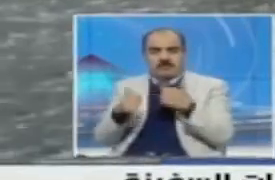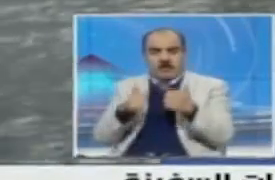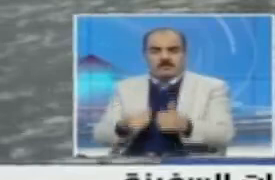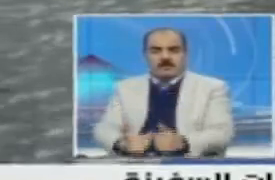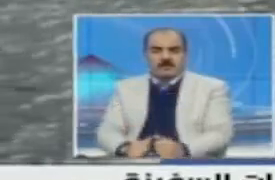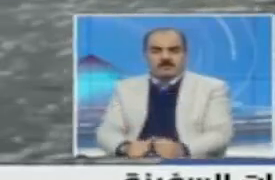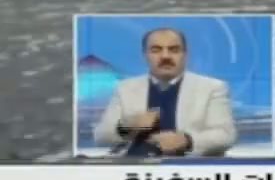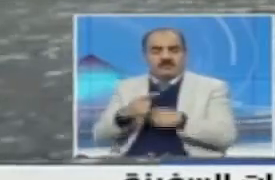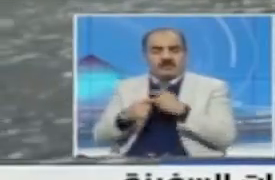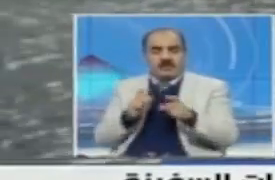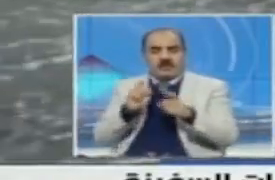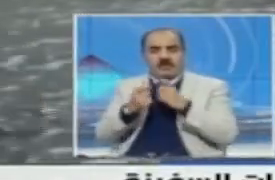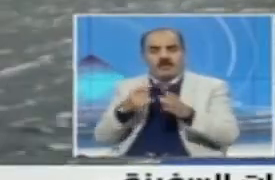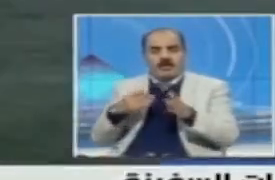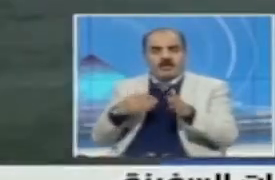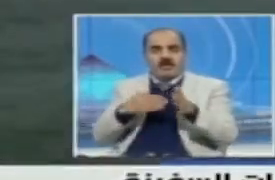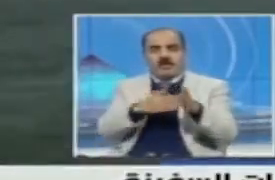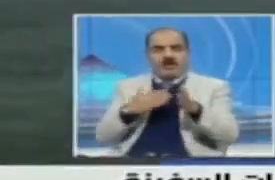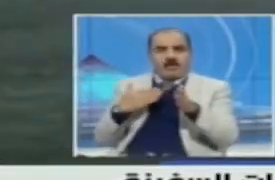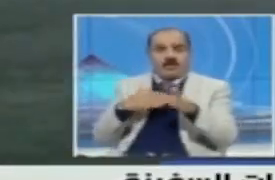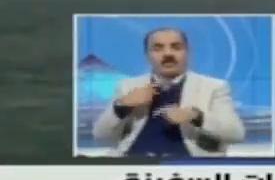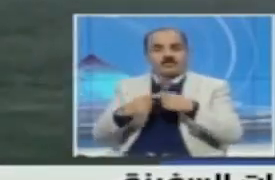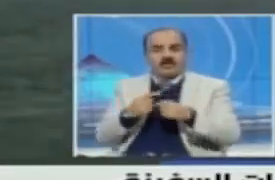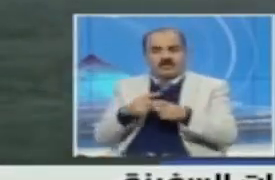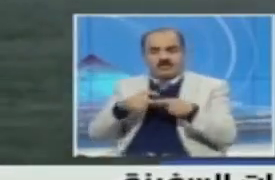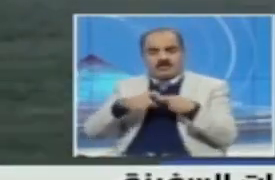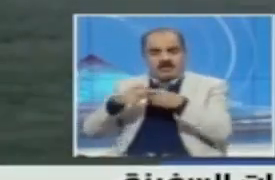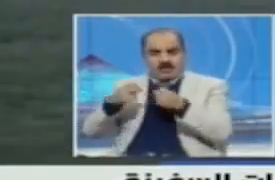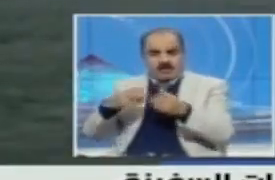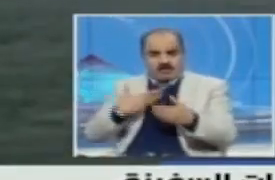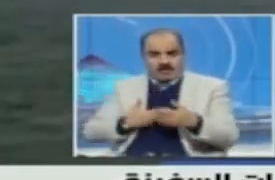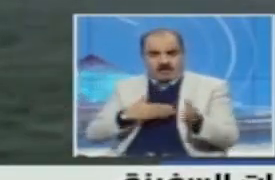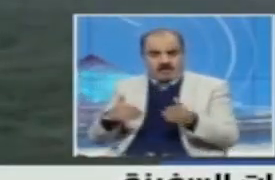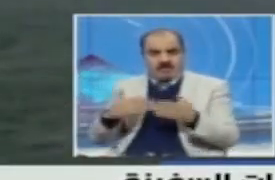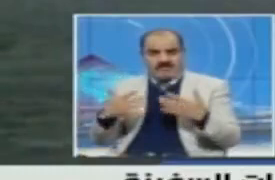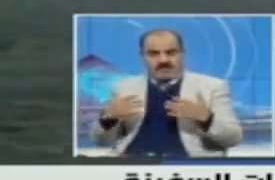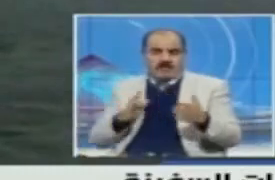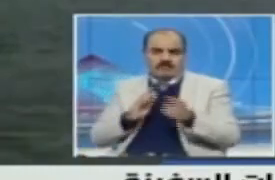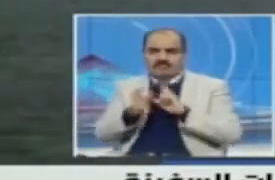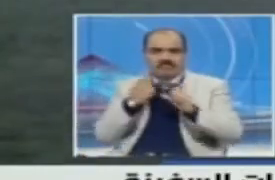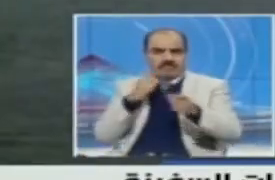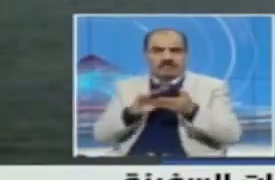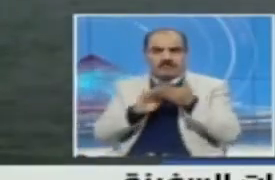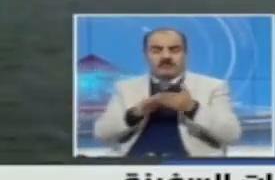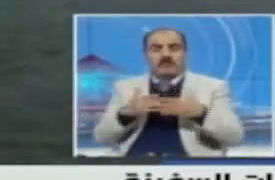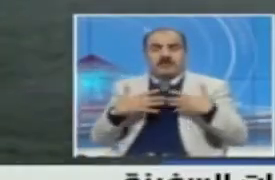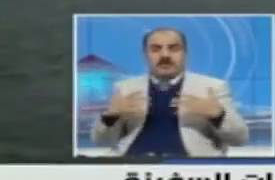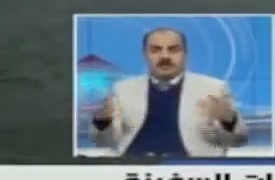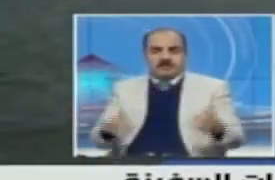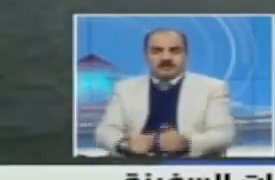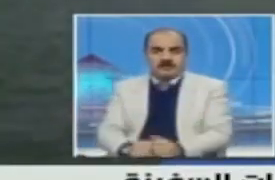الاتجاهين، وسيجري عبور قافلة الشمال بعد استئناف السفينة جلوري عبورها بالقناة بمساعدة قاطرات